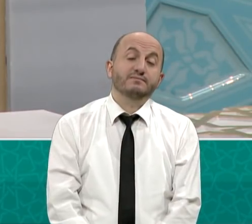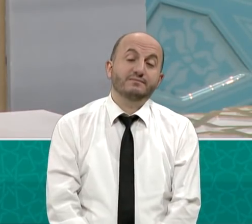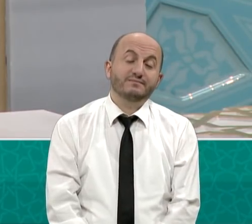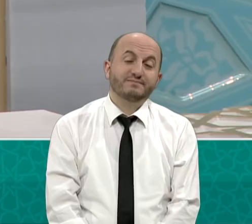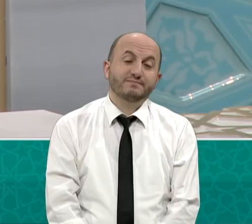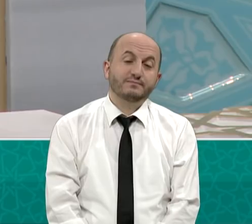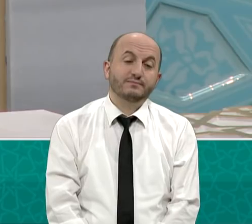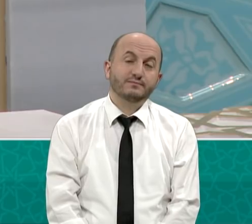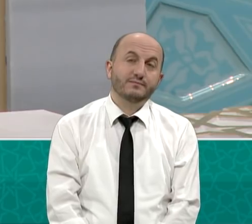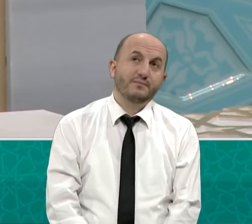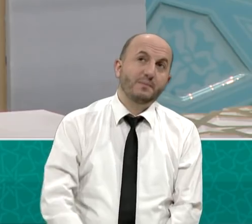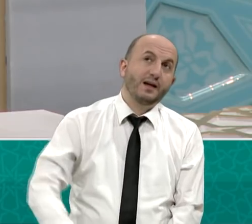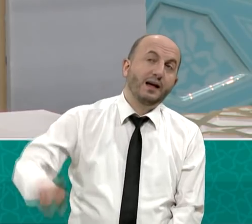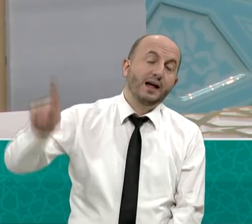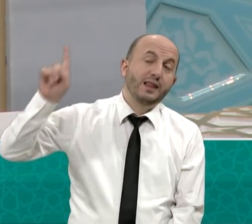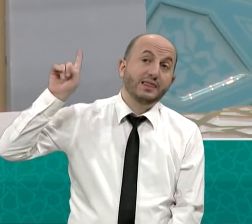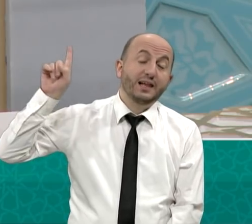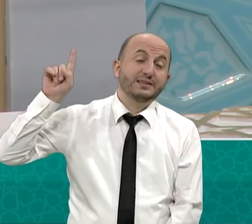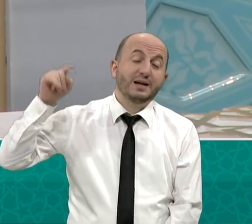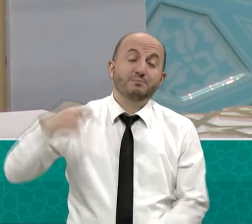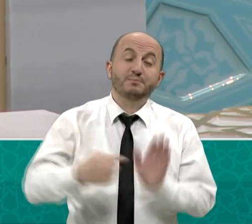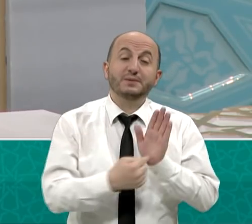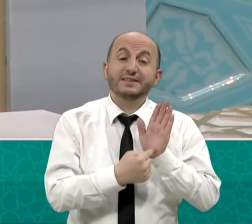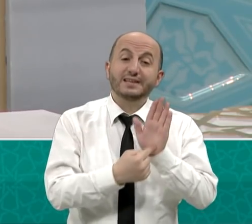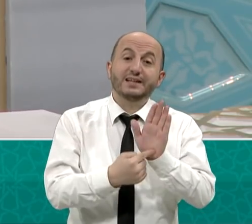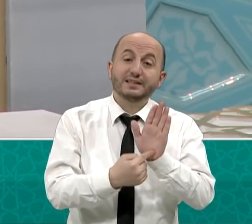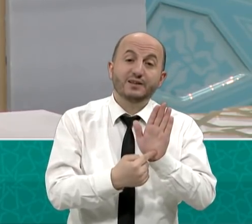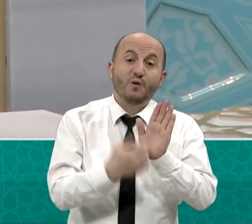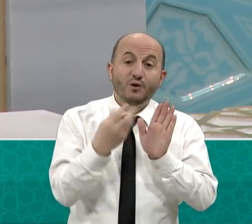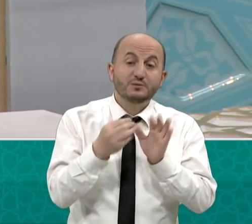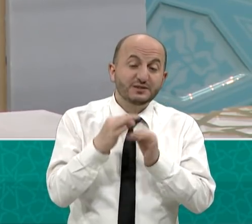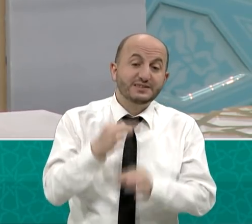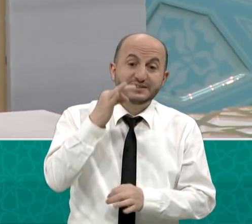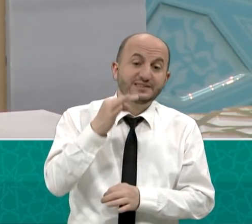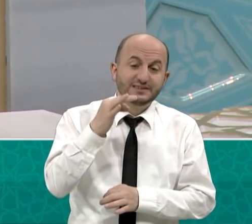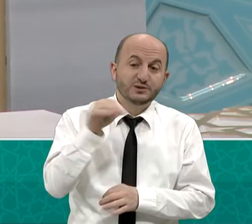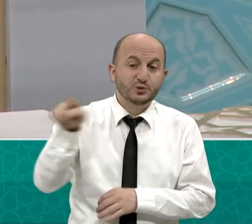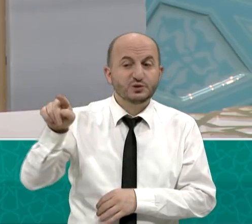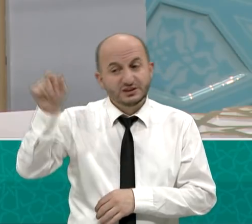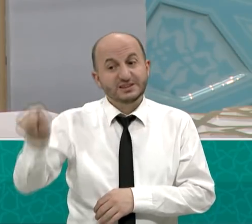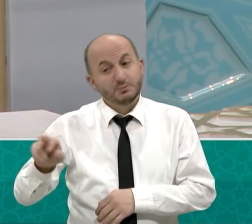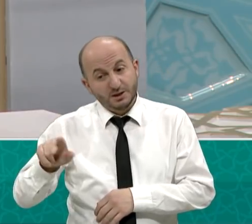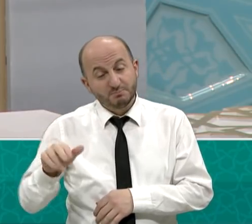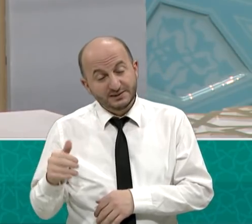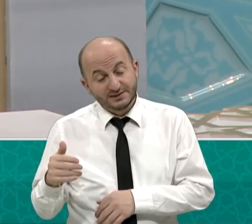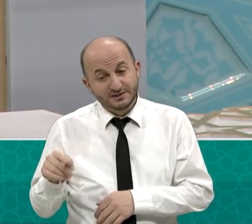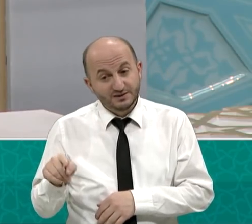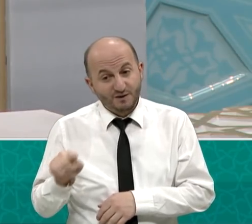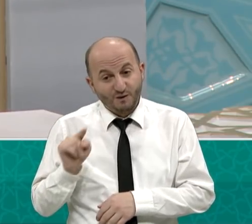رَبِّهِ Rabbından bir beyine, bir kanıt üzere bulunan kişi, şu kişi gibi midir derken Rabbimiz, o